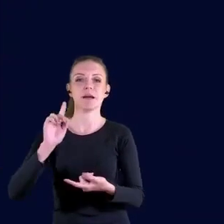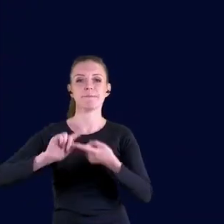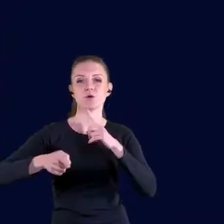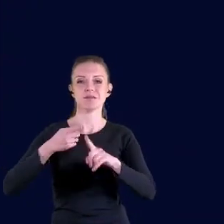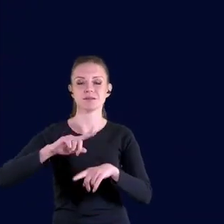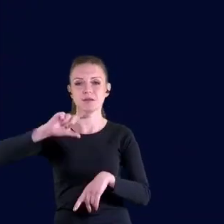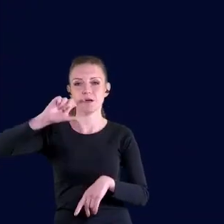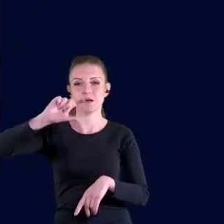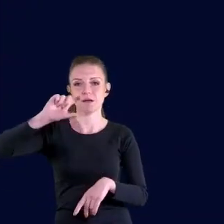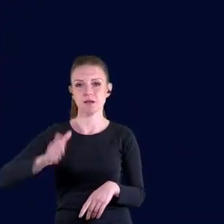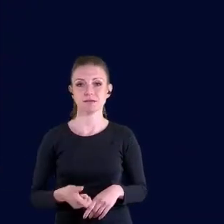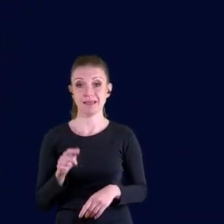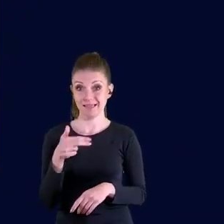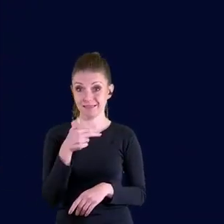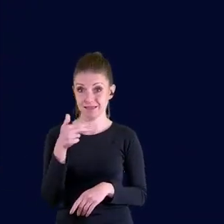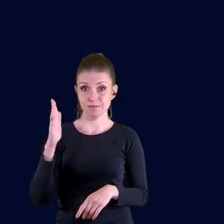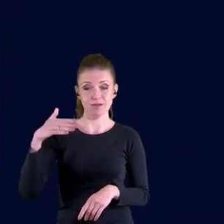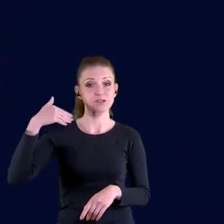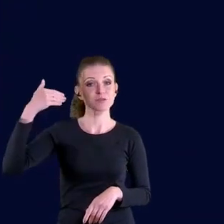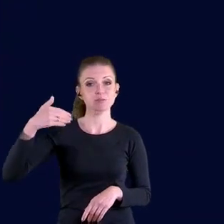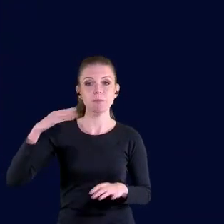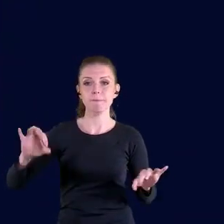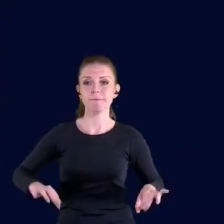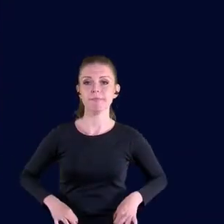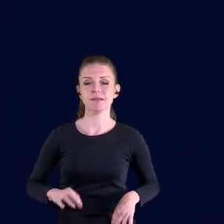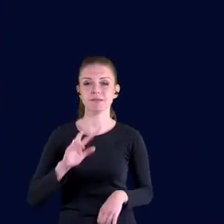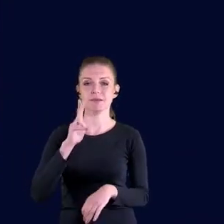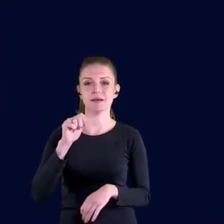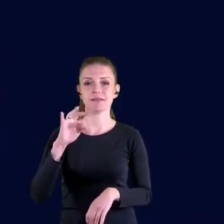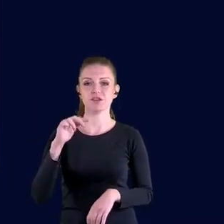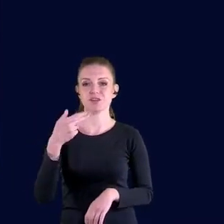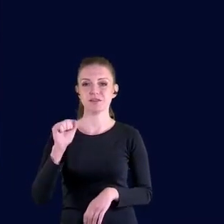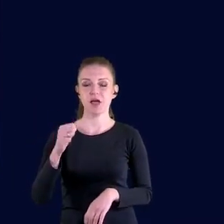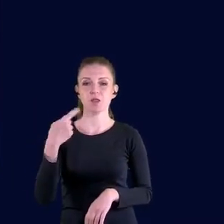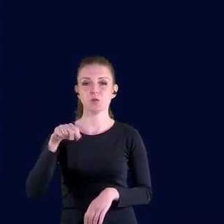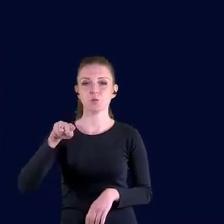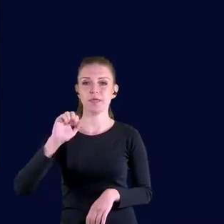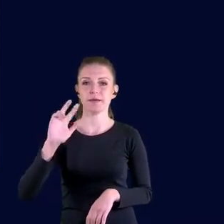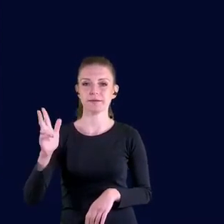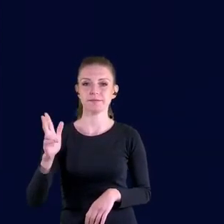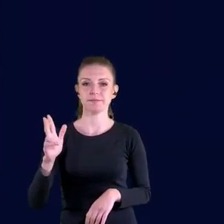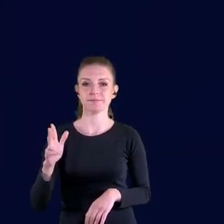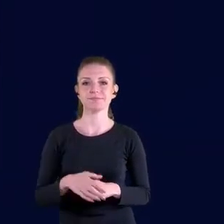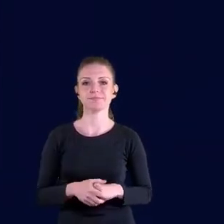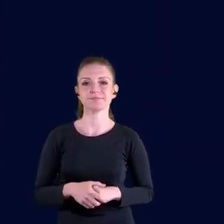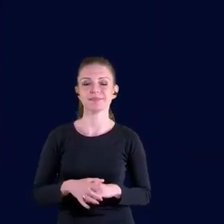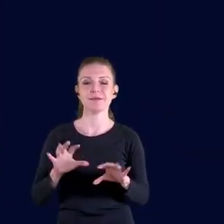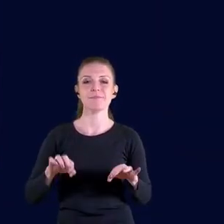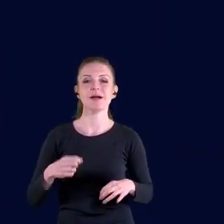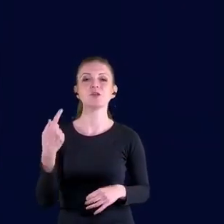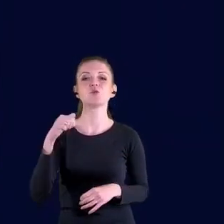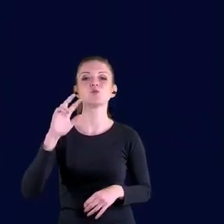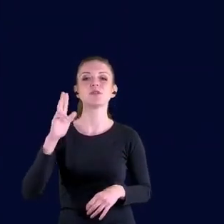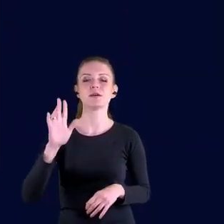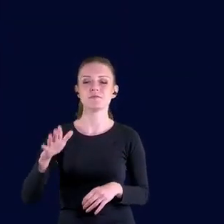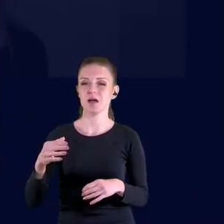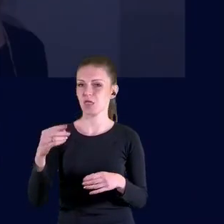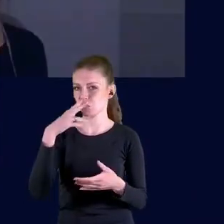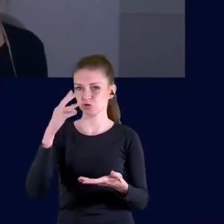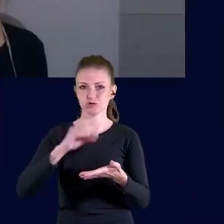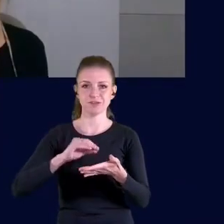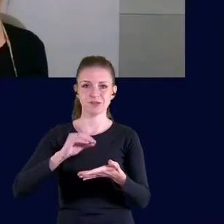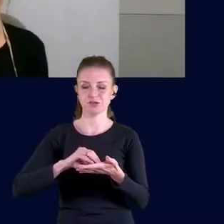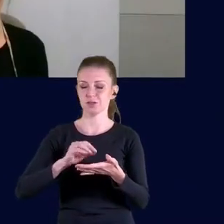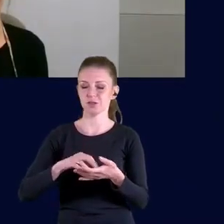i ten temat przepadł przedstawi pani Katarzyna Dudek pani Katarzyna Dudek ma szerokie